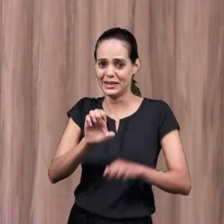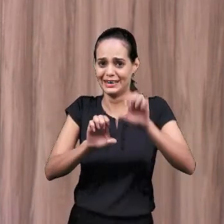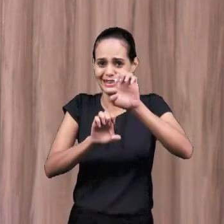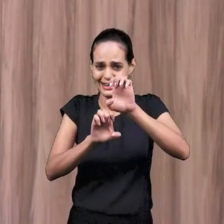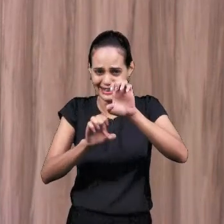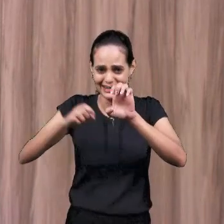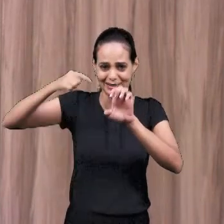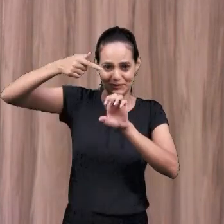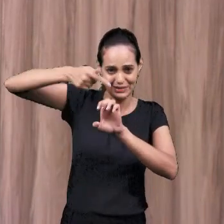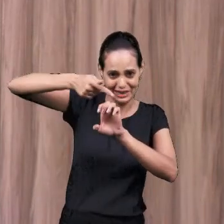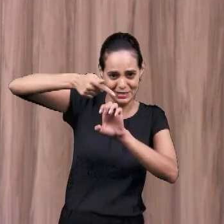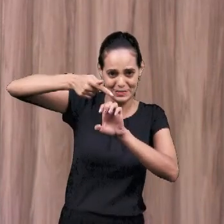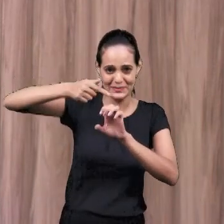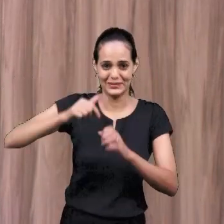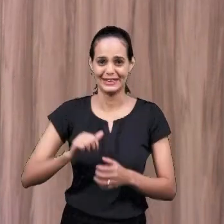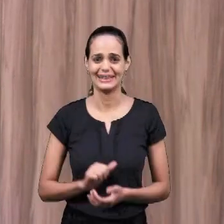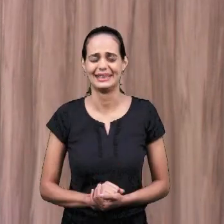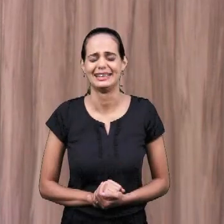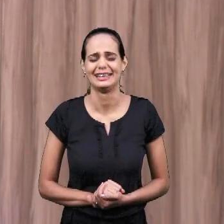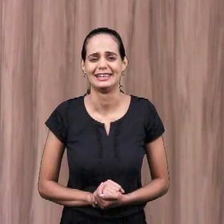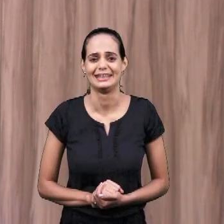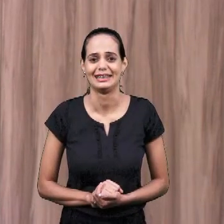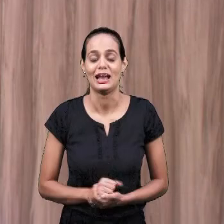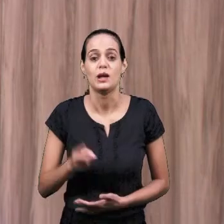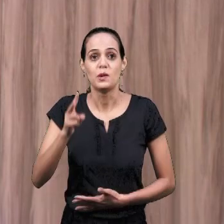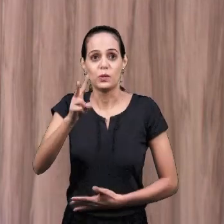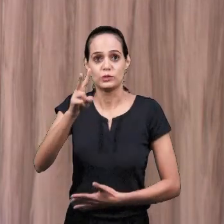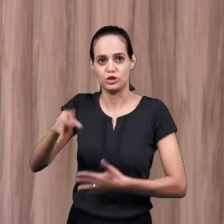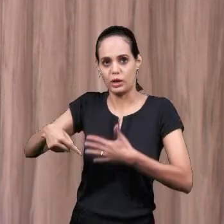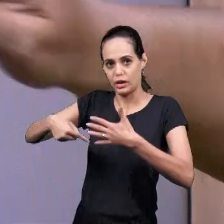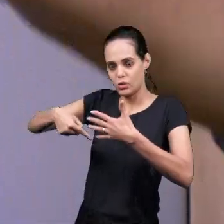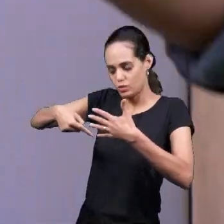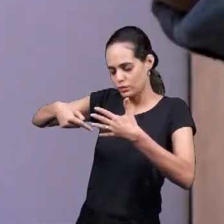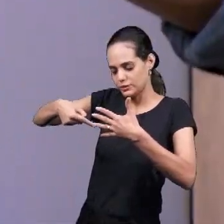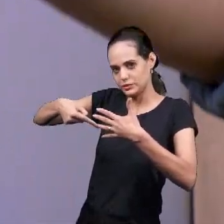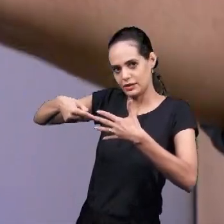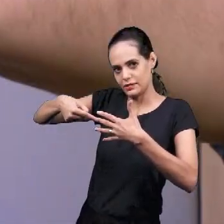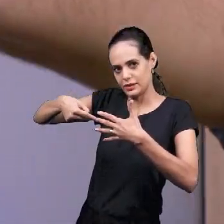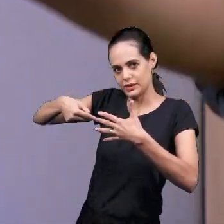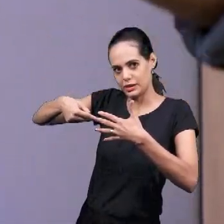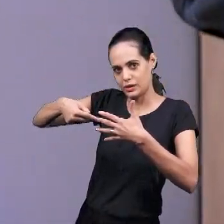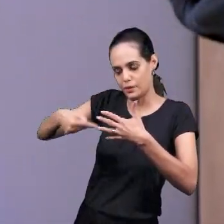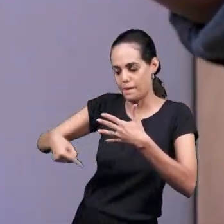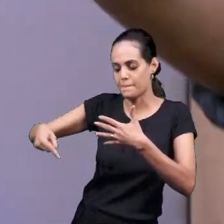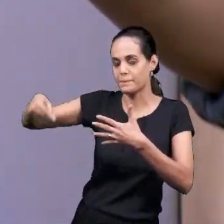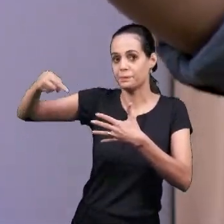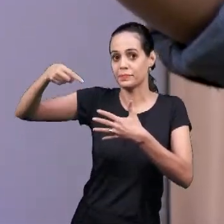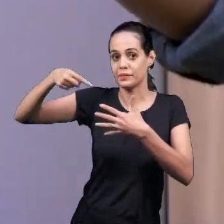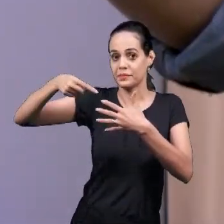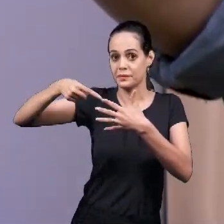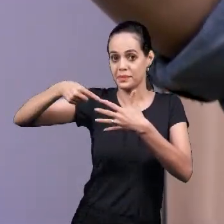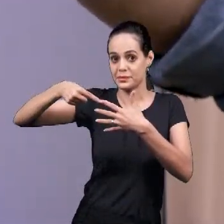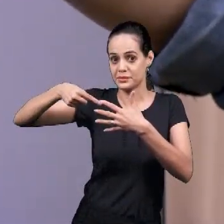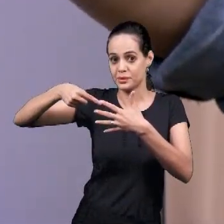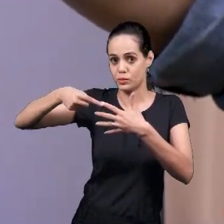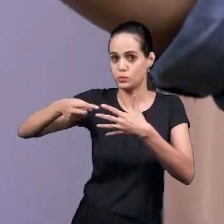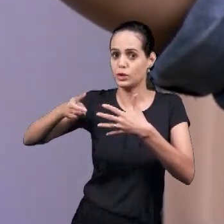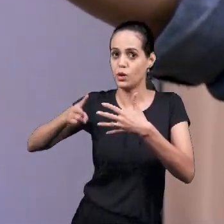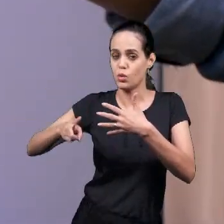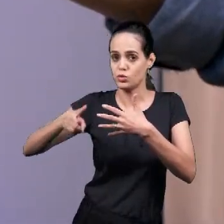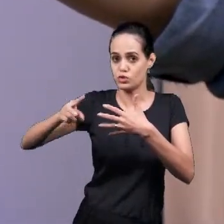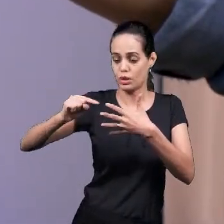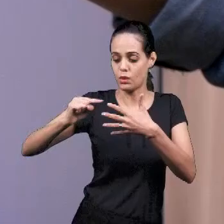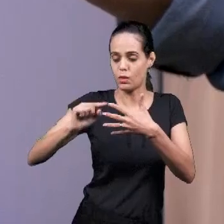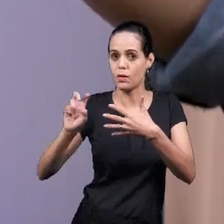Nous allons, dans le premier espace, garder le doigt 1, la troisième corde. Au deuxième